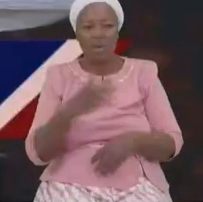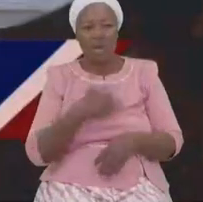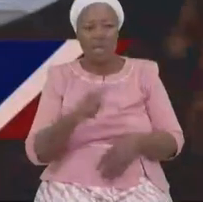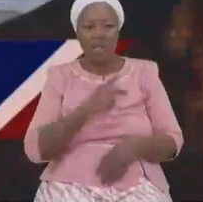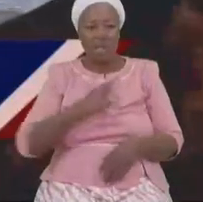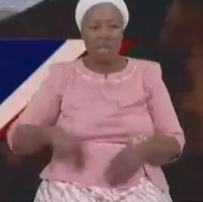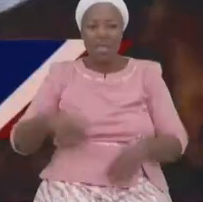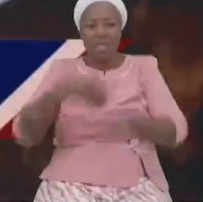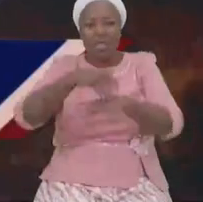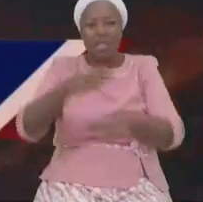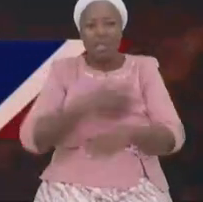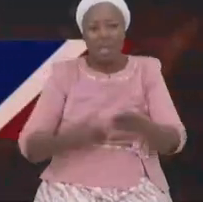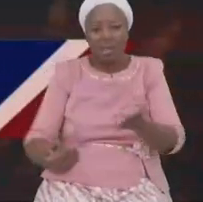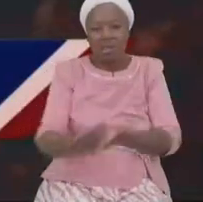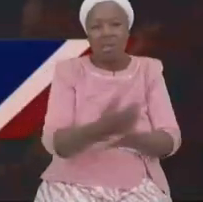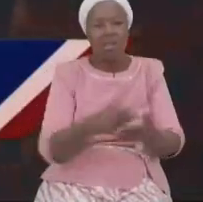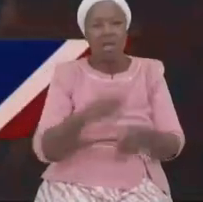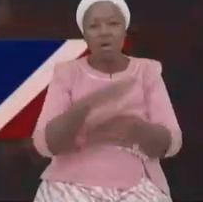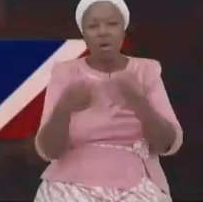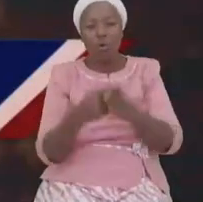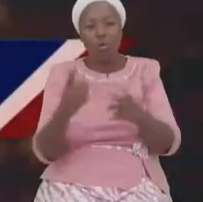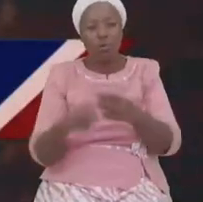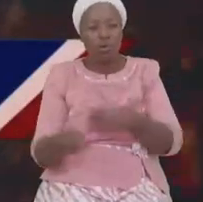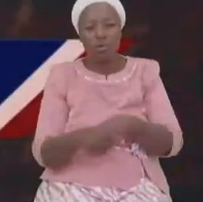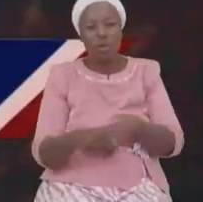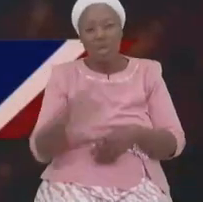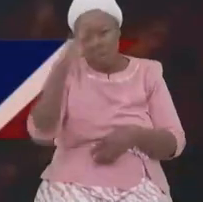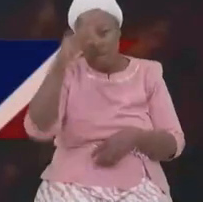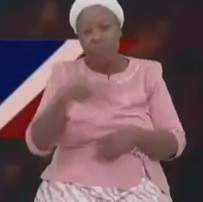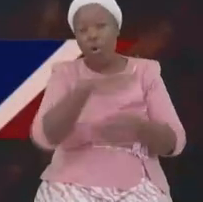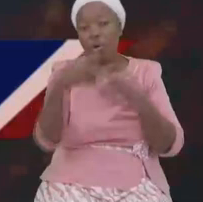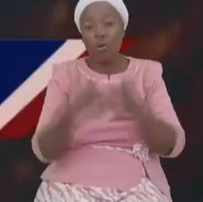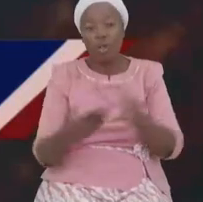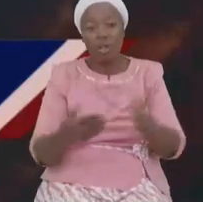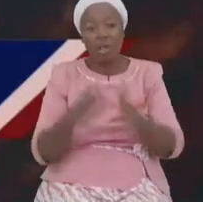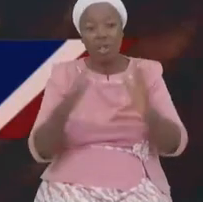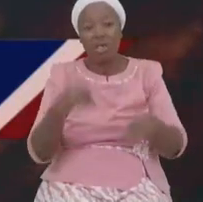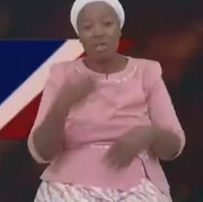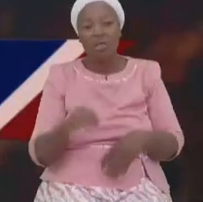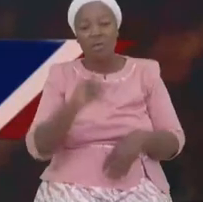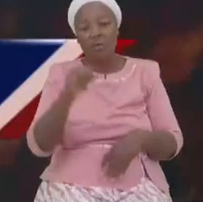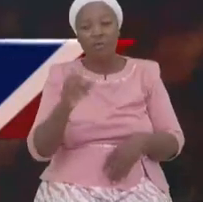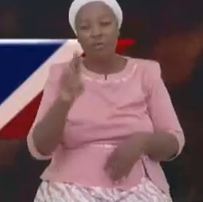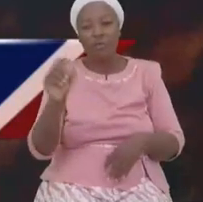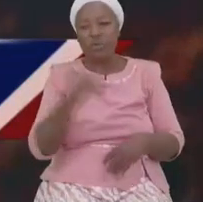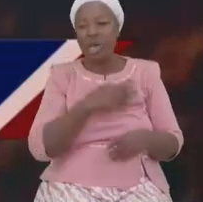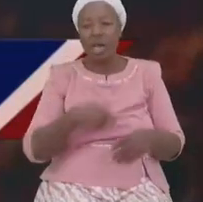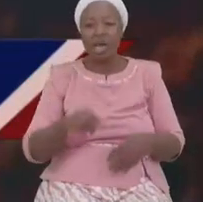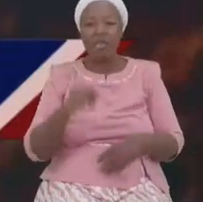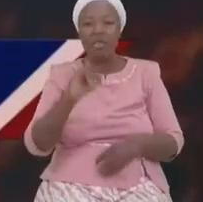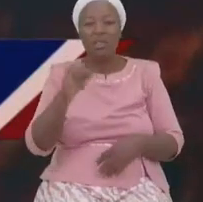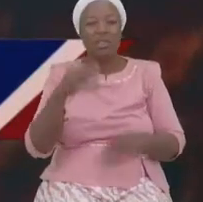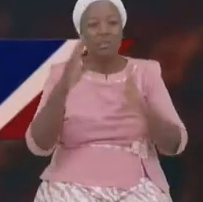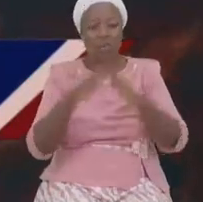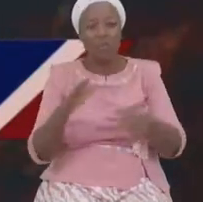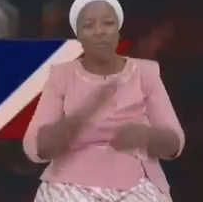Le roi Josias fit assembler auprès de lui tous les anciens de Juda et de Jérusalem. Verset 2. Verset 2 dit,